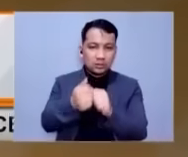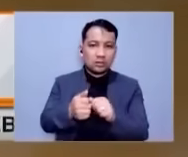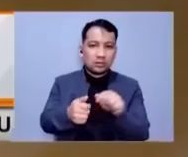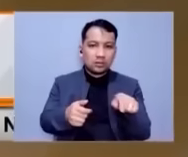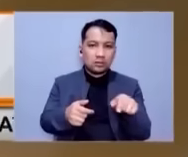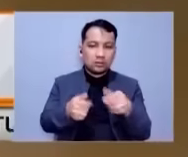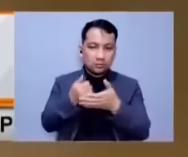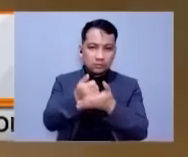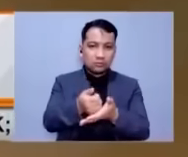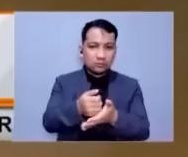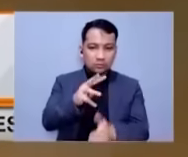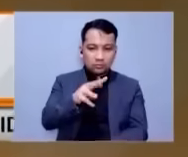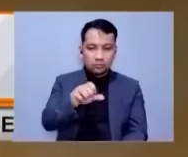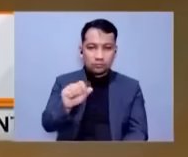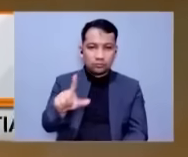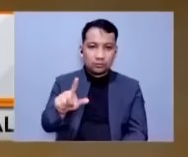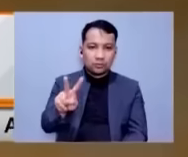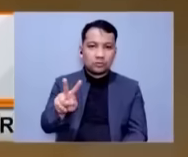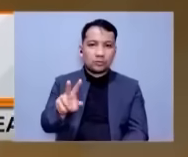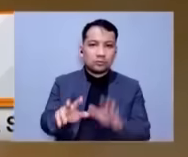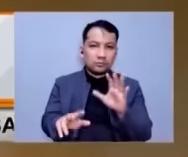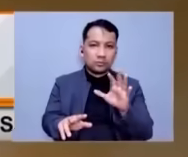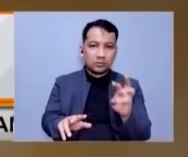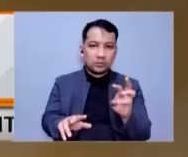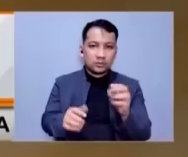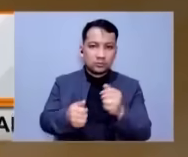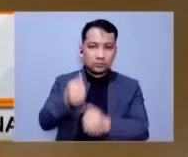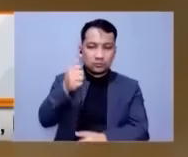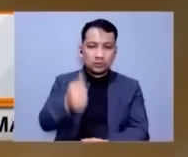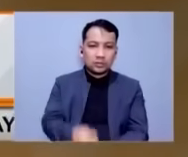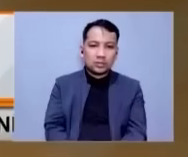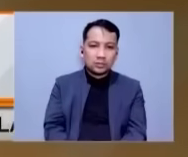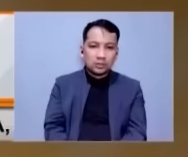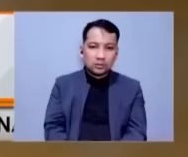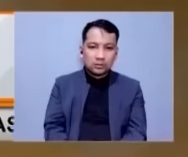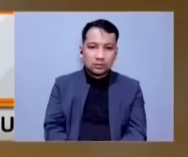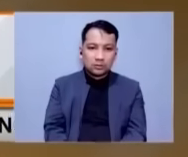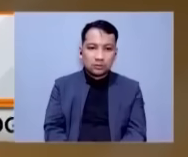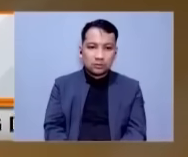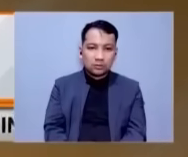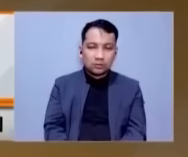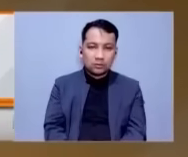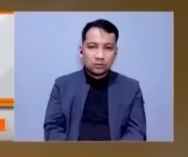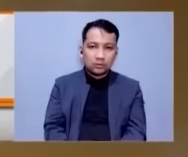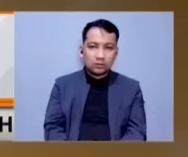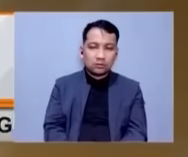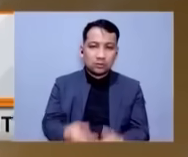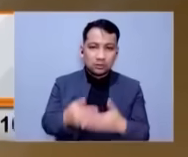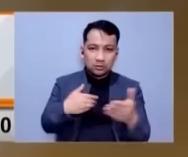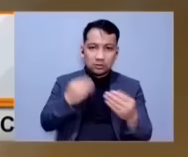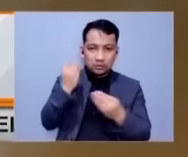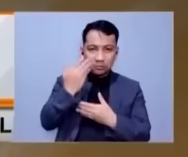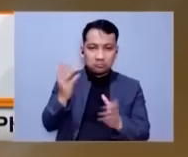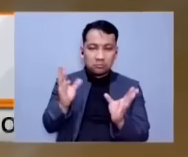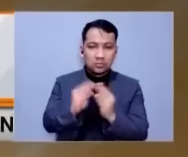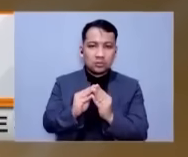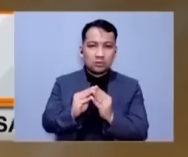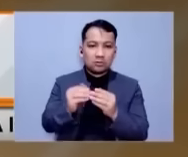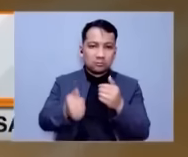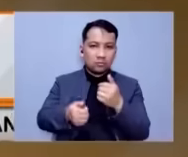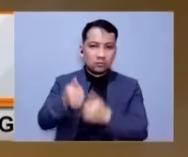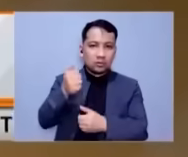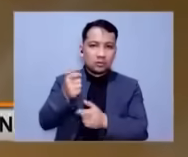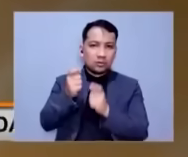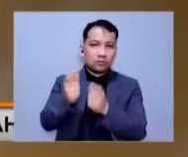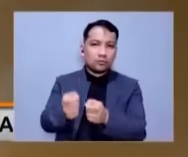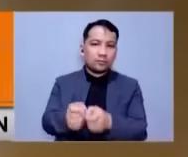Wolves makuha ang 56 wins this season. Siya din ang kauna-unahang miyembro ng franchise para mapanalunan ang award.